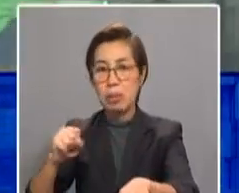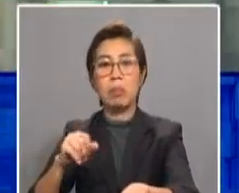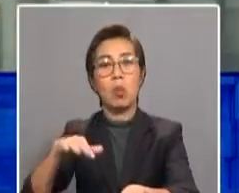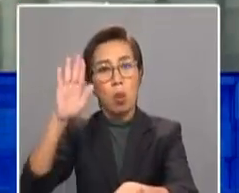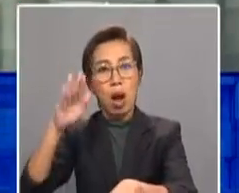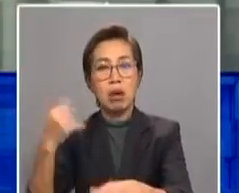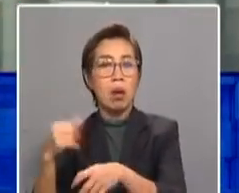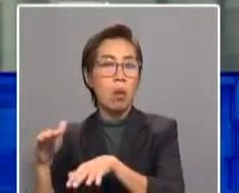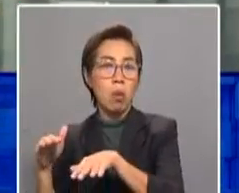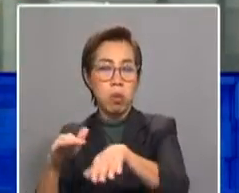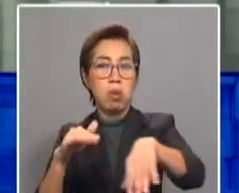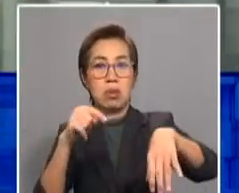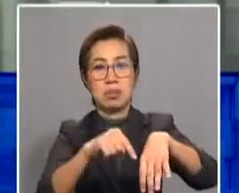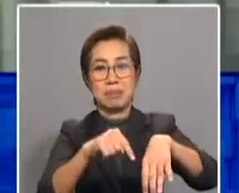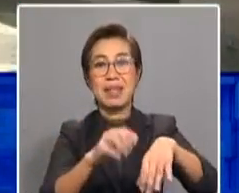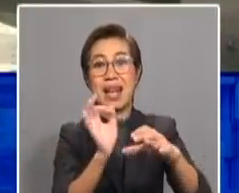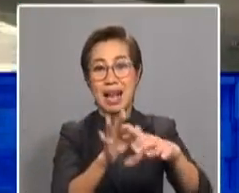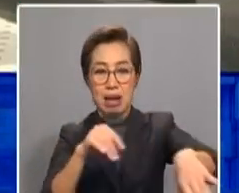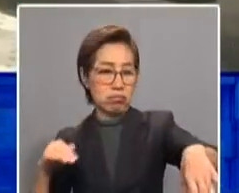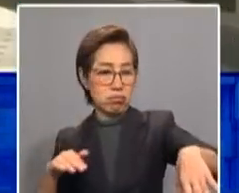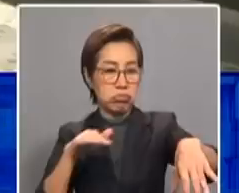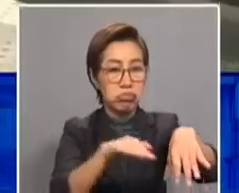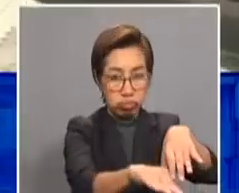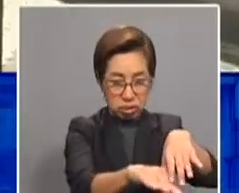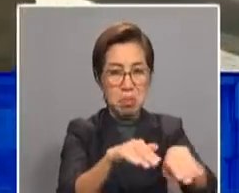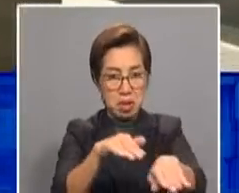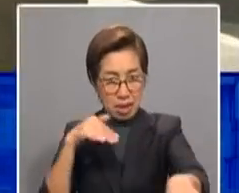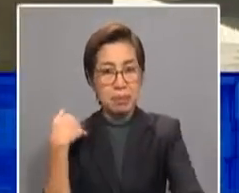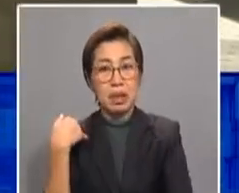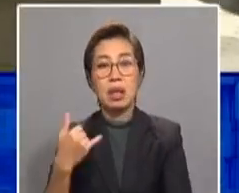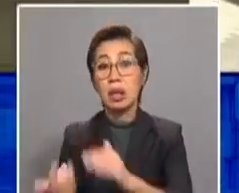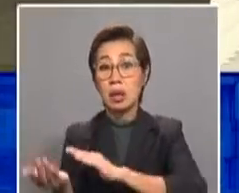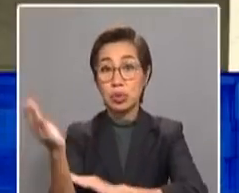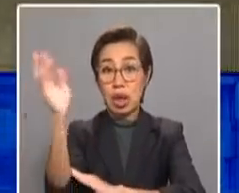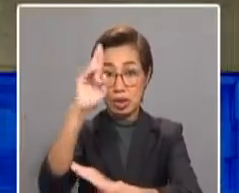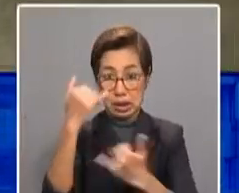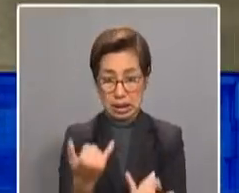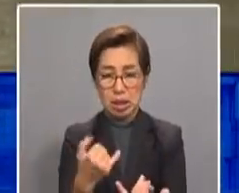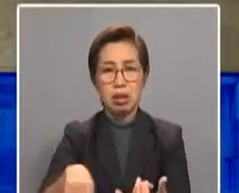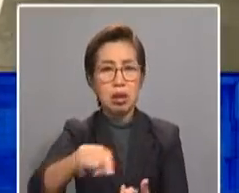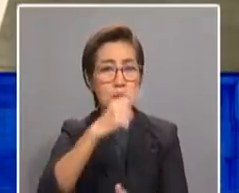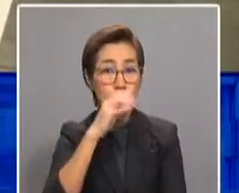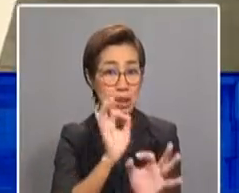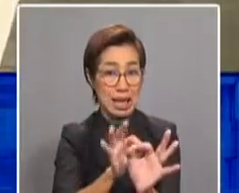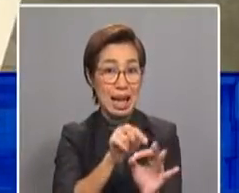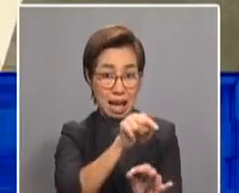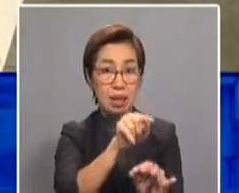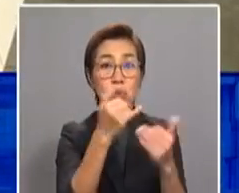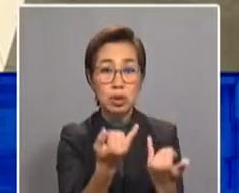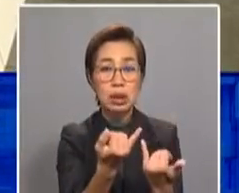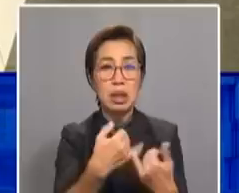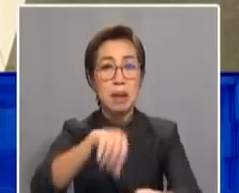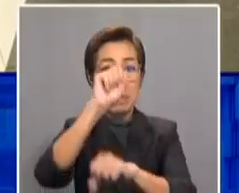พื้นที่ธนาคารไทยพาณิชย์สำนักงานใหญ่ค่ะขณะที่ตลอดทั้งวันนะคะตั้งแต่ช่วงเช้าแม้ว่าวันนี้ SCB สำนักงานใหญ่จะ